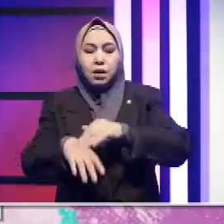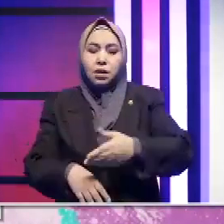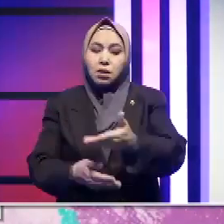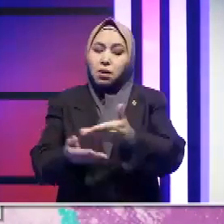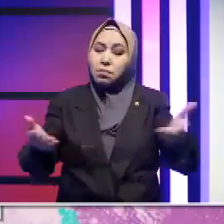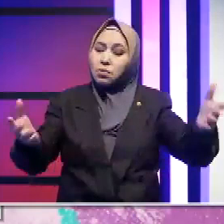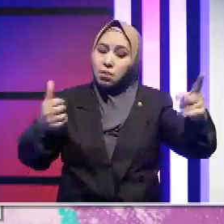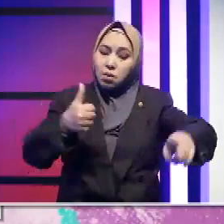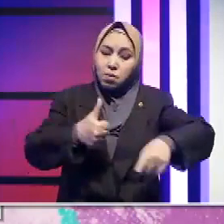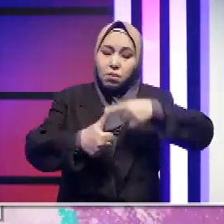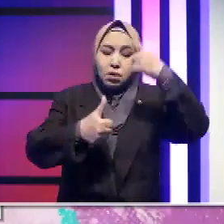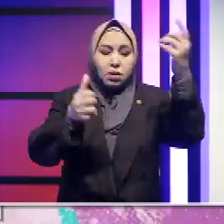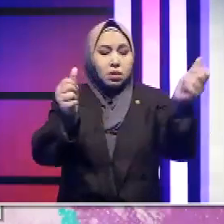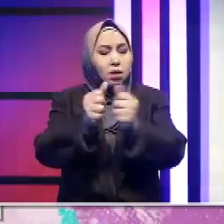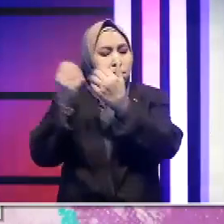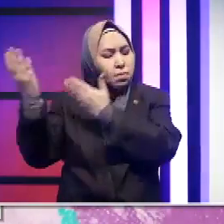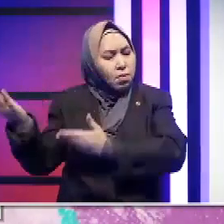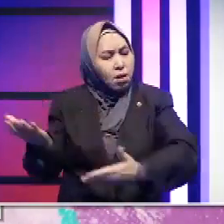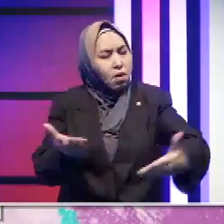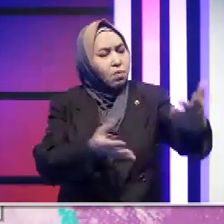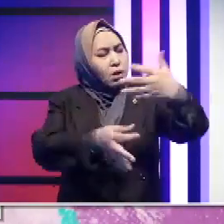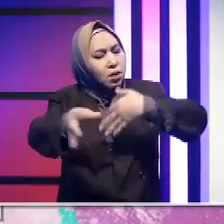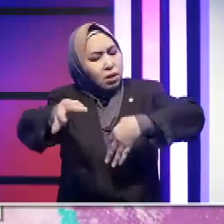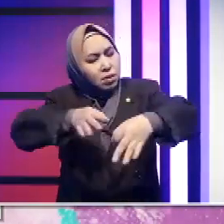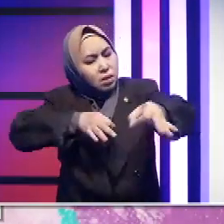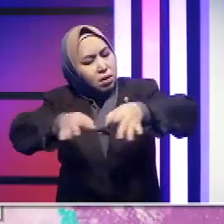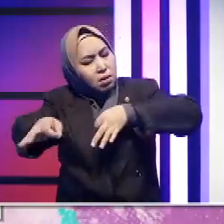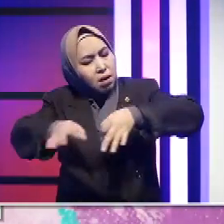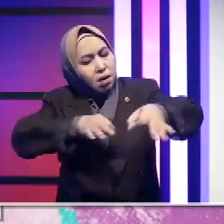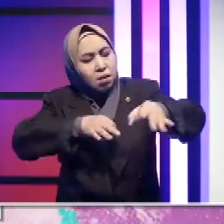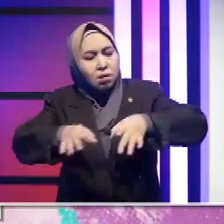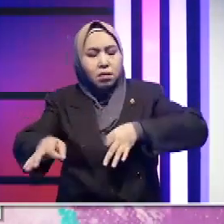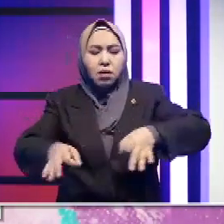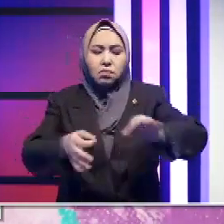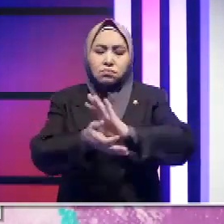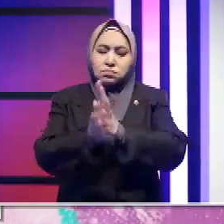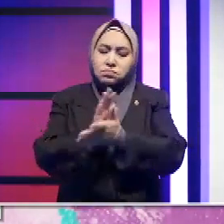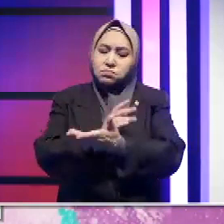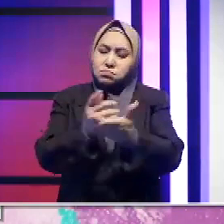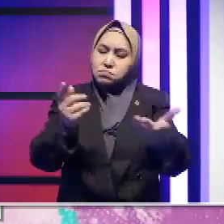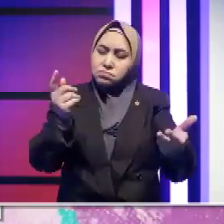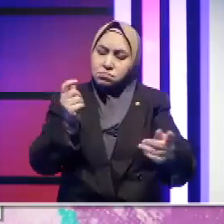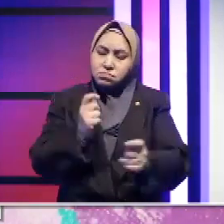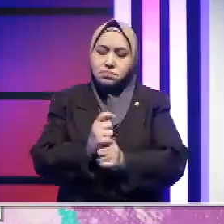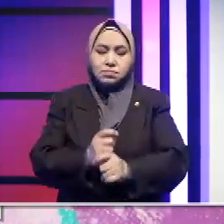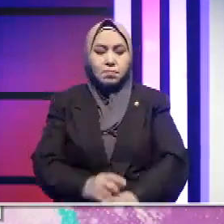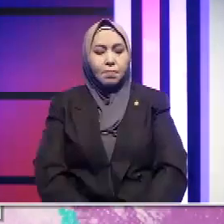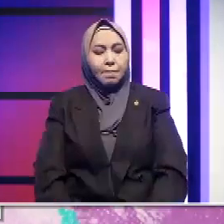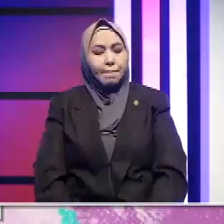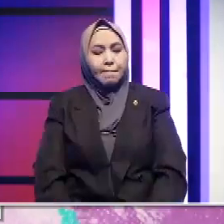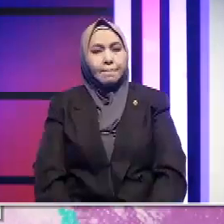lu birthday native amazing Tum Hi Ho